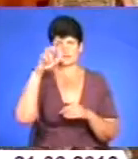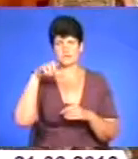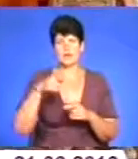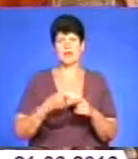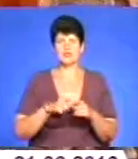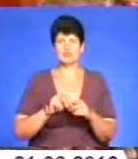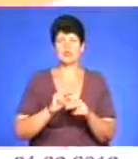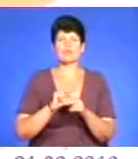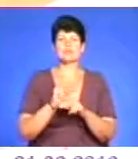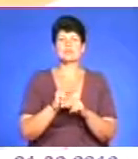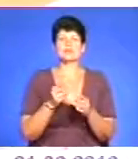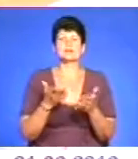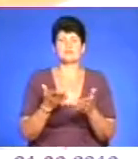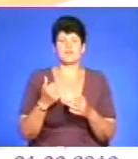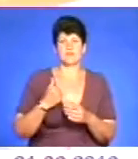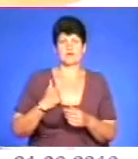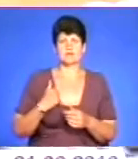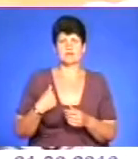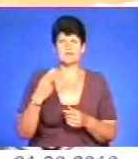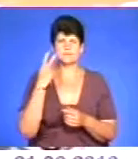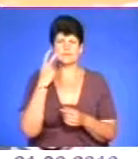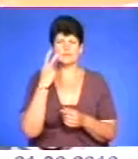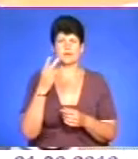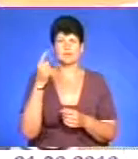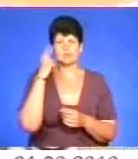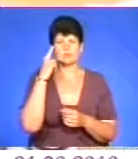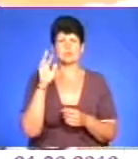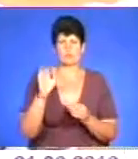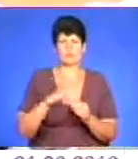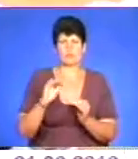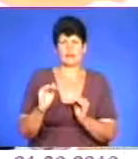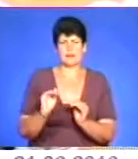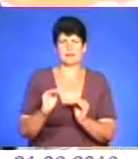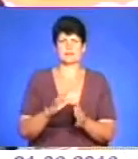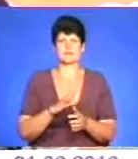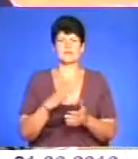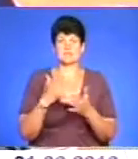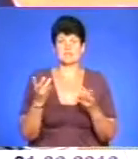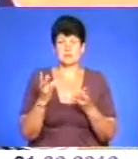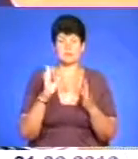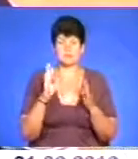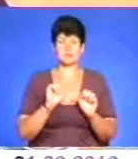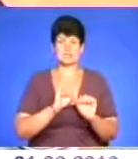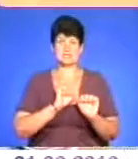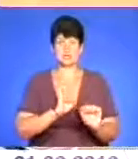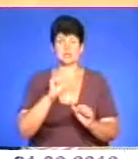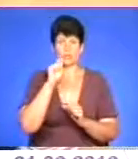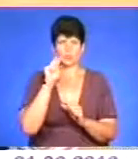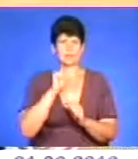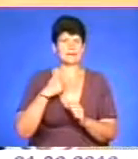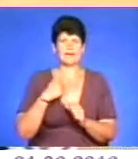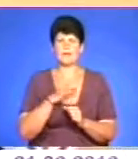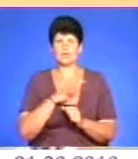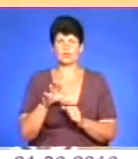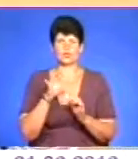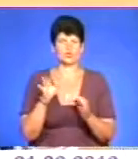навчать в армії. Ви знаєте, я так весь час думала, якщо він був маленький, якщо прийдеться, щоб мій син йшов захищати країну, я не буду